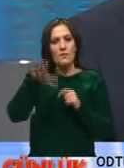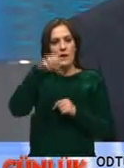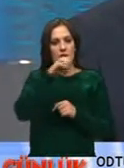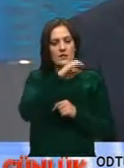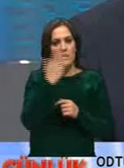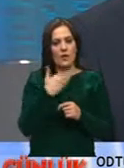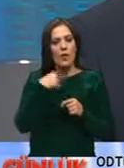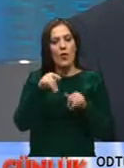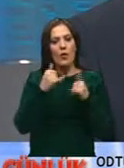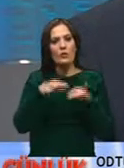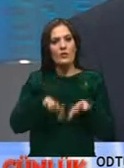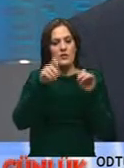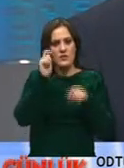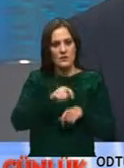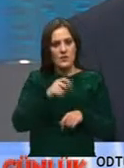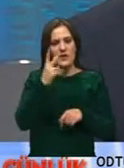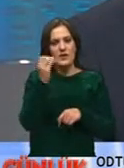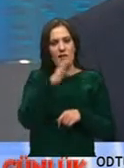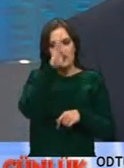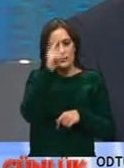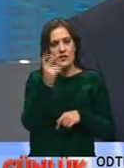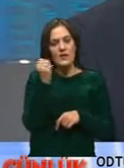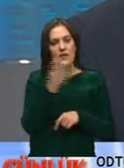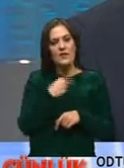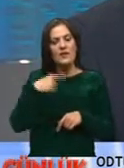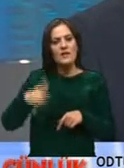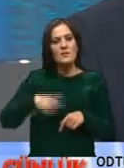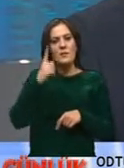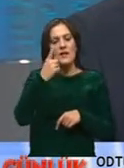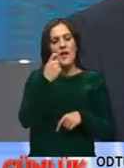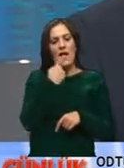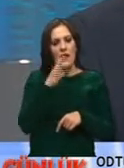daha GGC yapılıyor. 2 tane İstanbul, 2 tane İzmir, 1 tane Elazığ.